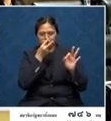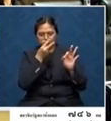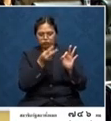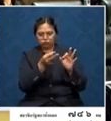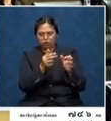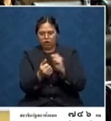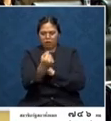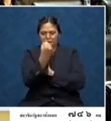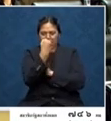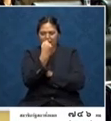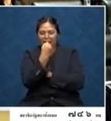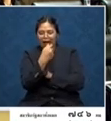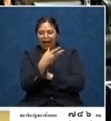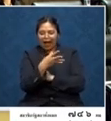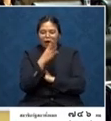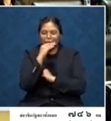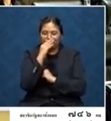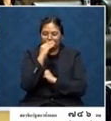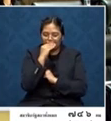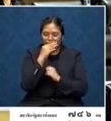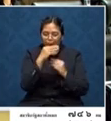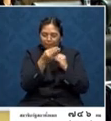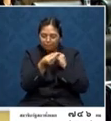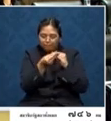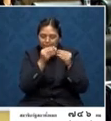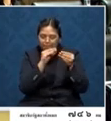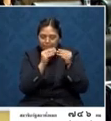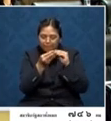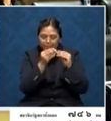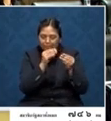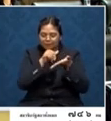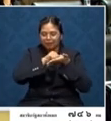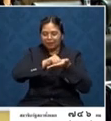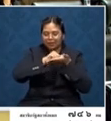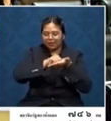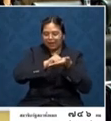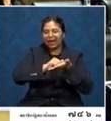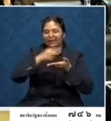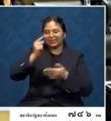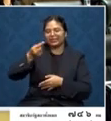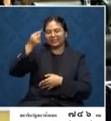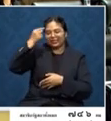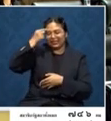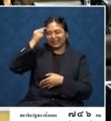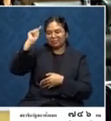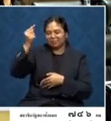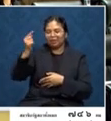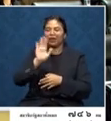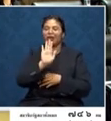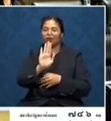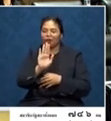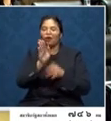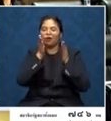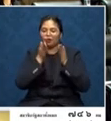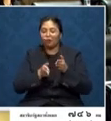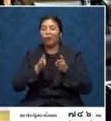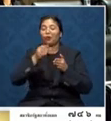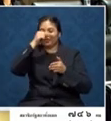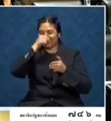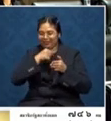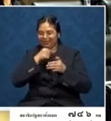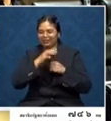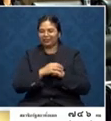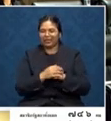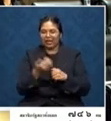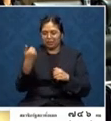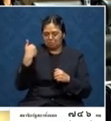อำนาจโน้มน้าวให้คนอยากที่จะมาใช้สินค้าและบริการที่ใช้ความสร้างสรรค์ของคนไทยค่ะซึ่งที่ผ่านมาค่ะจิ๊กซออยู่2ตั